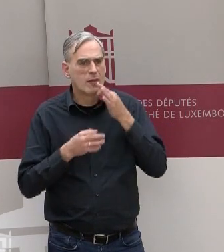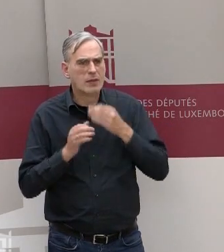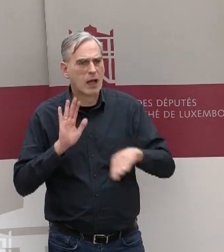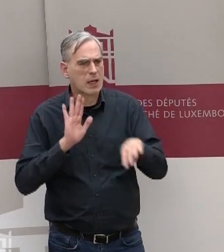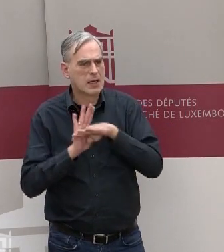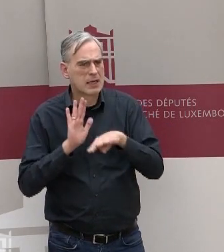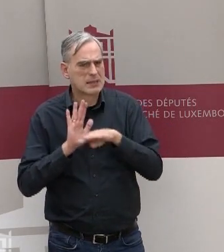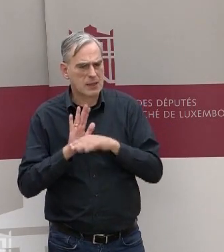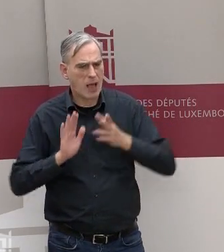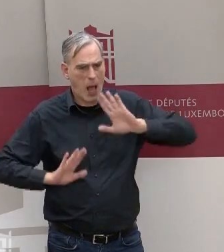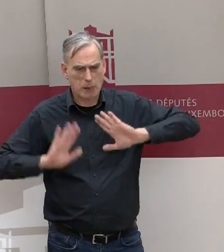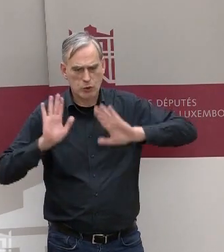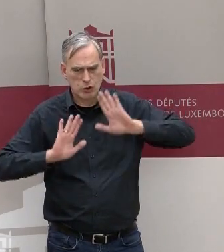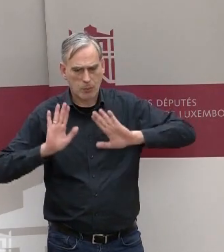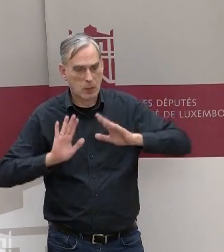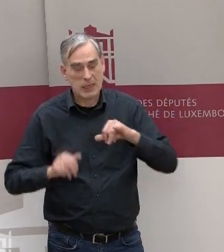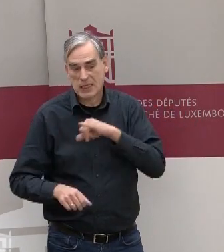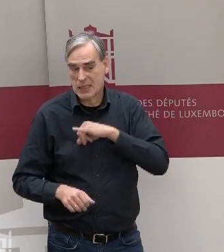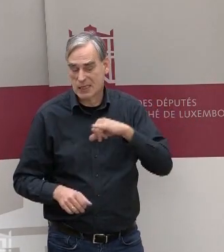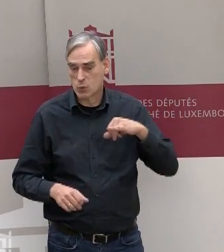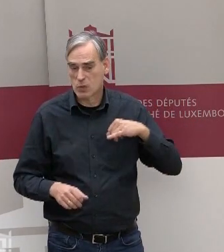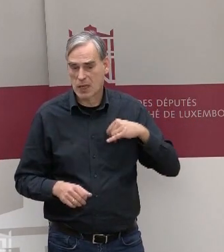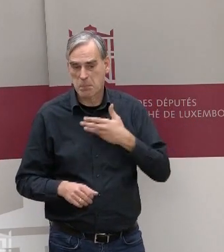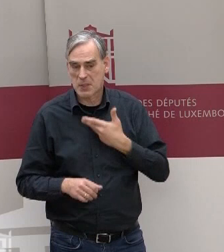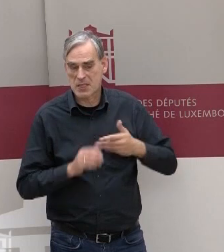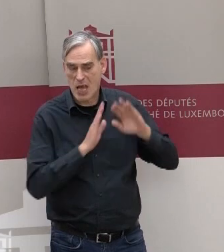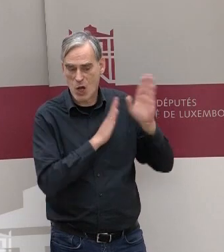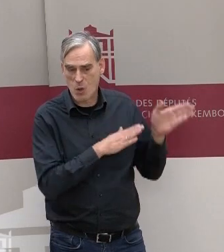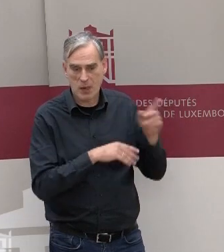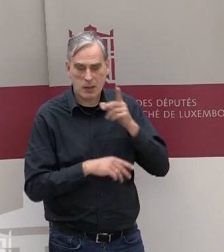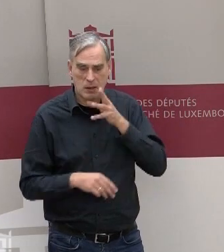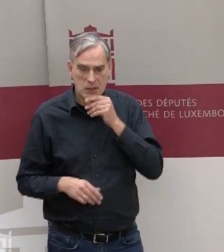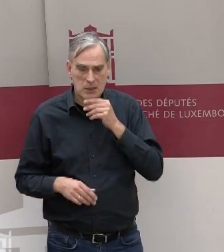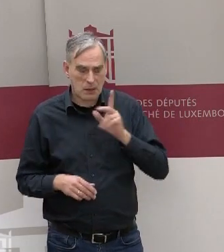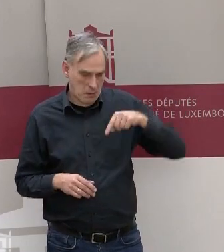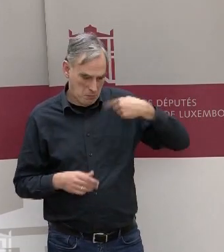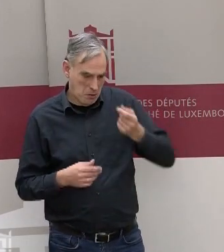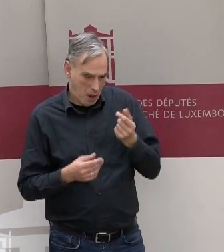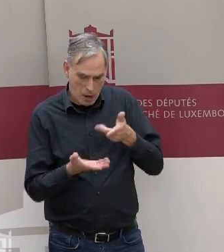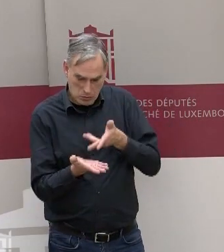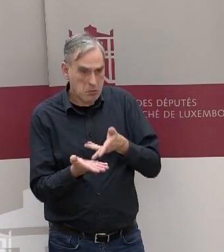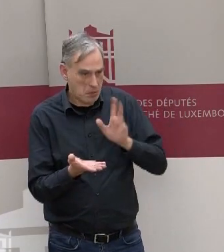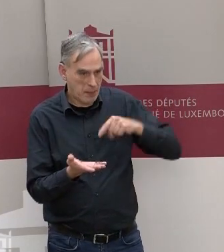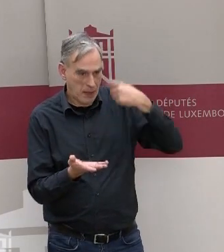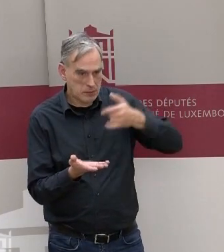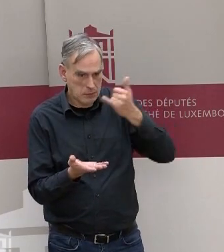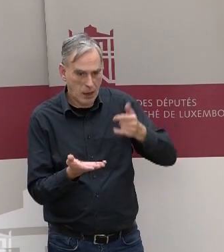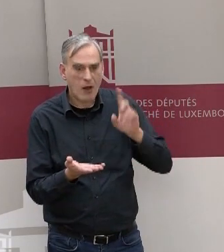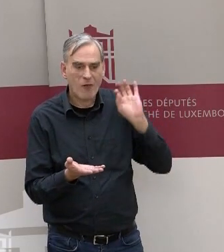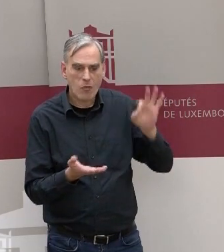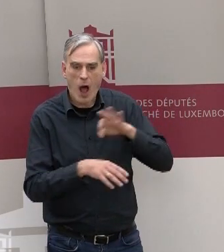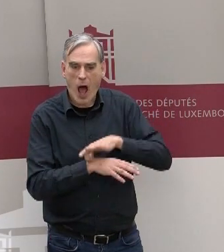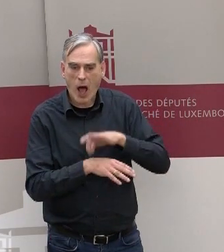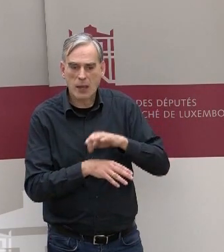aber gemeint, er kennt Geld, weil ab nächstem Jahr soll genutzt werden, für die Permanenzen von Doktoren zu bezahlen, einfach so nach am Budgetgesetz